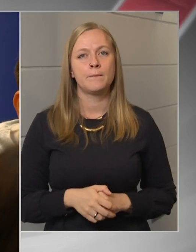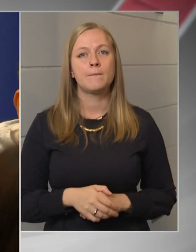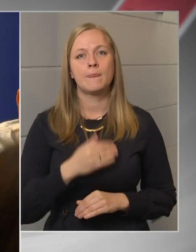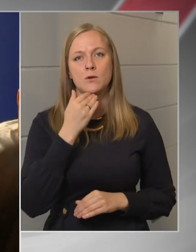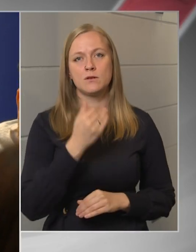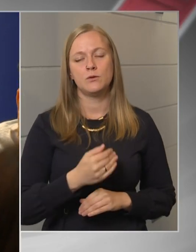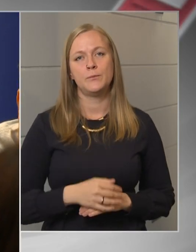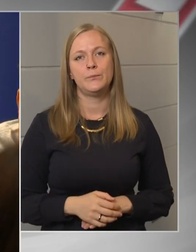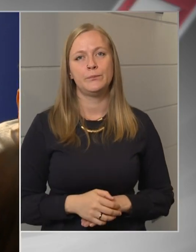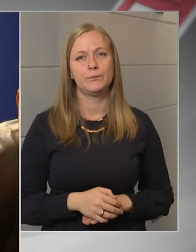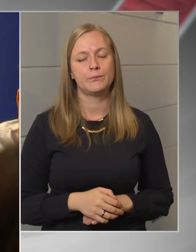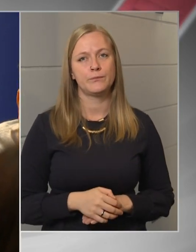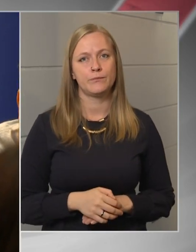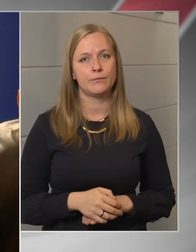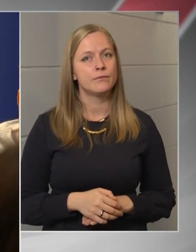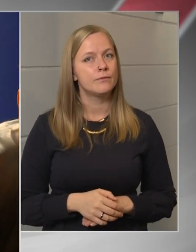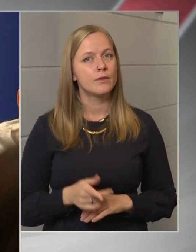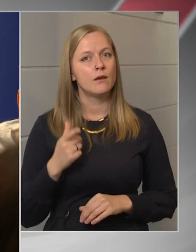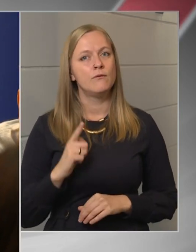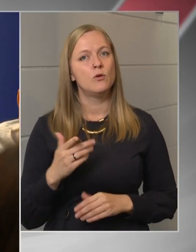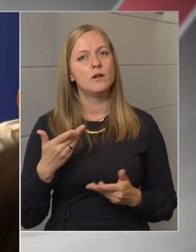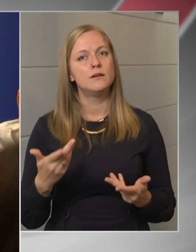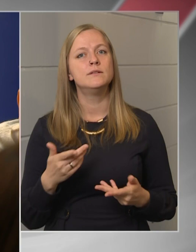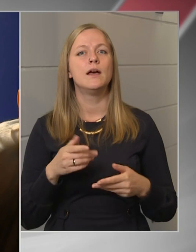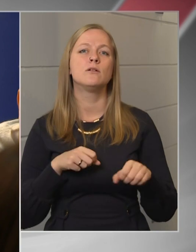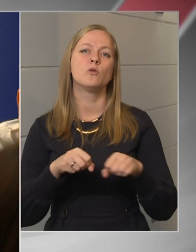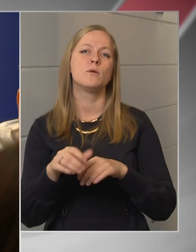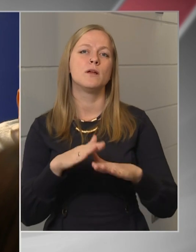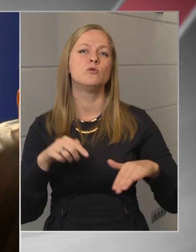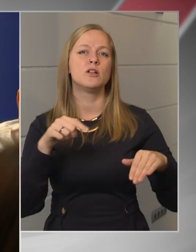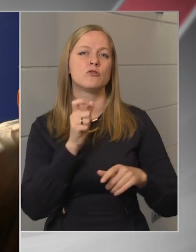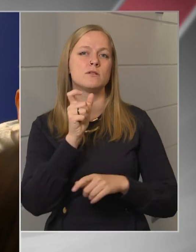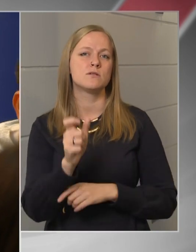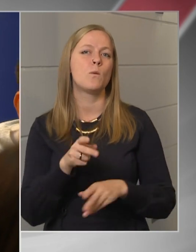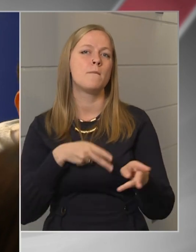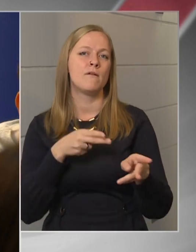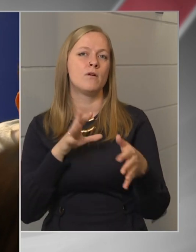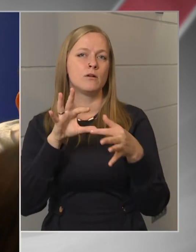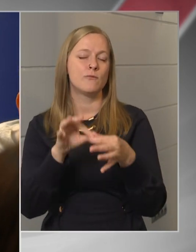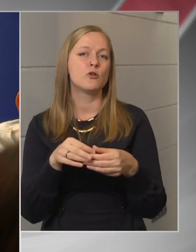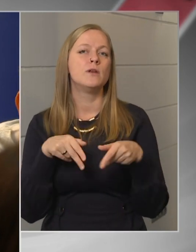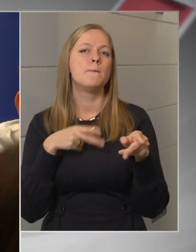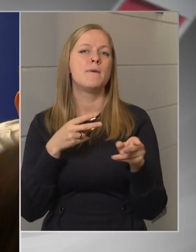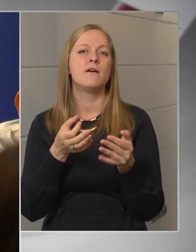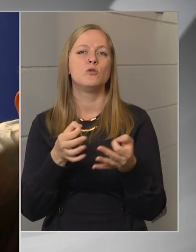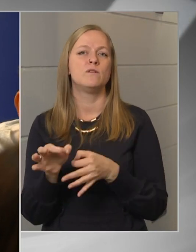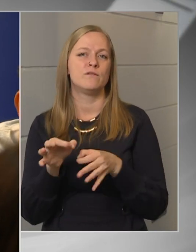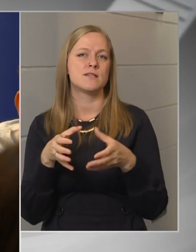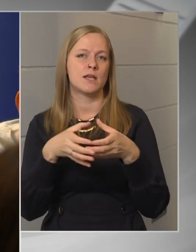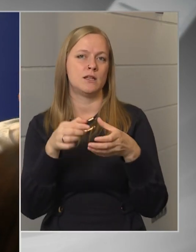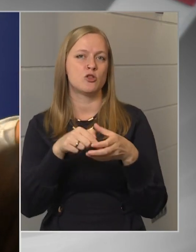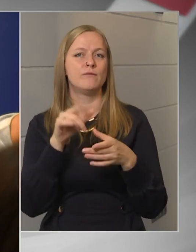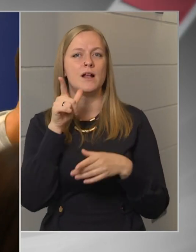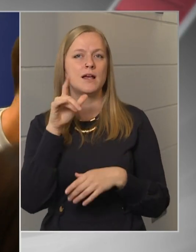Köszönöm. Volt a kormányülésen szó a MÁV-val kapcsolatban, illetve a MÁV vezetésében,